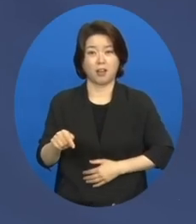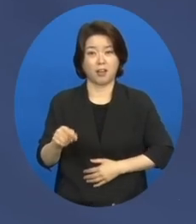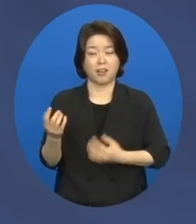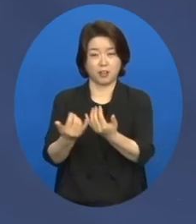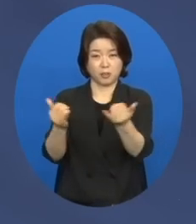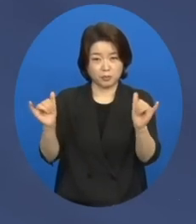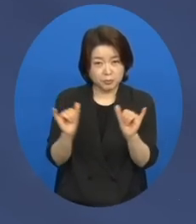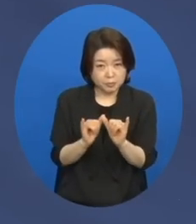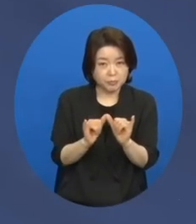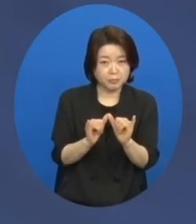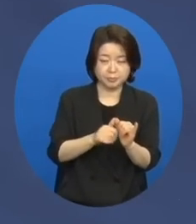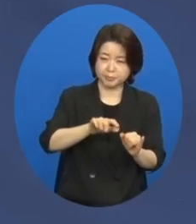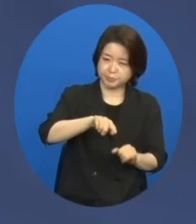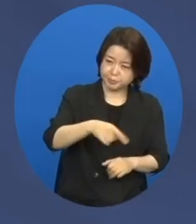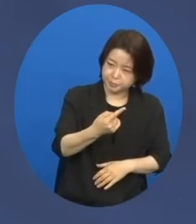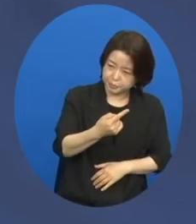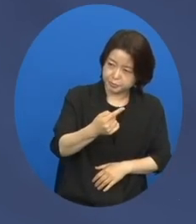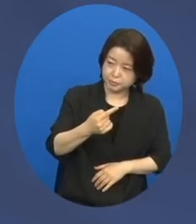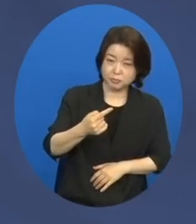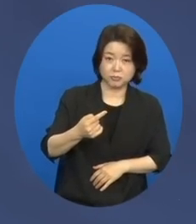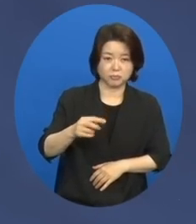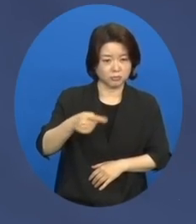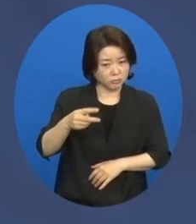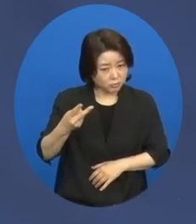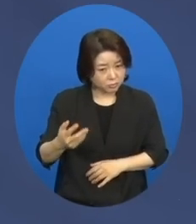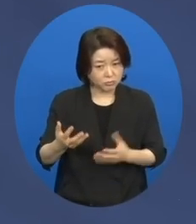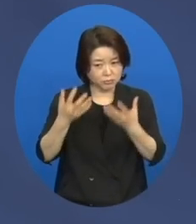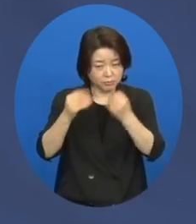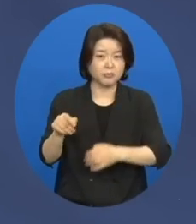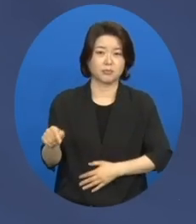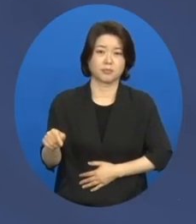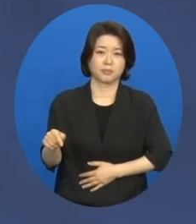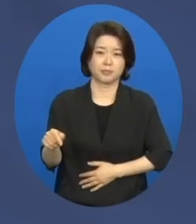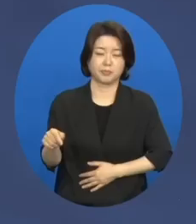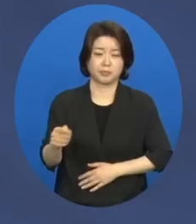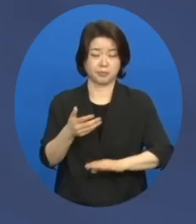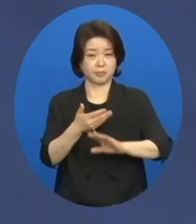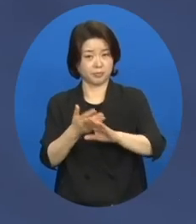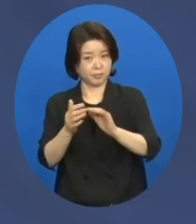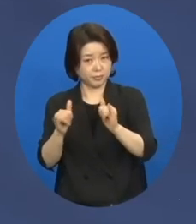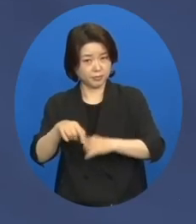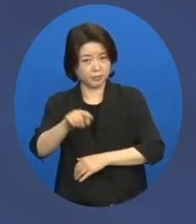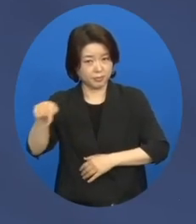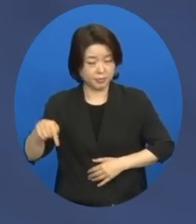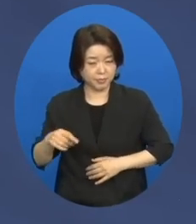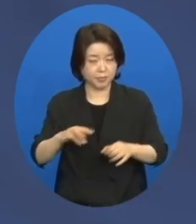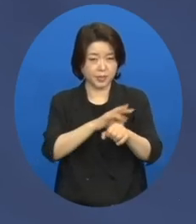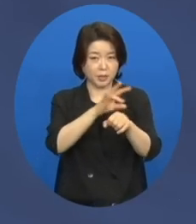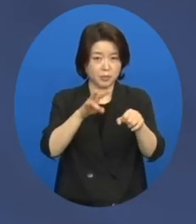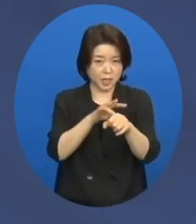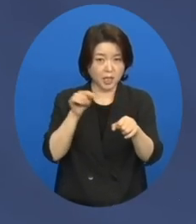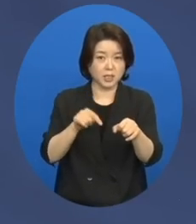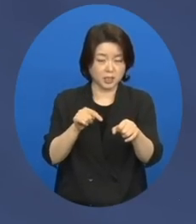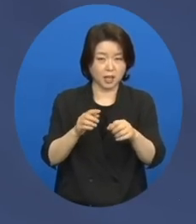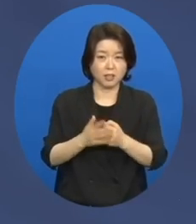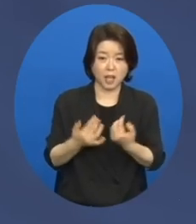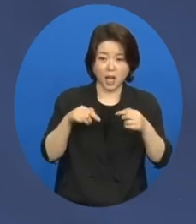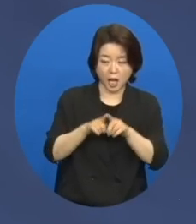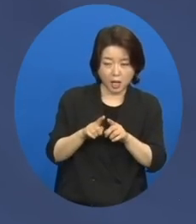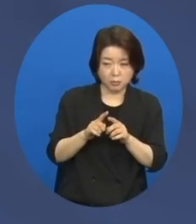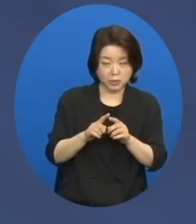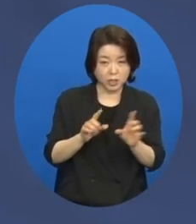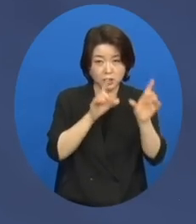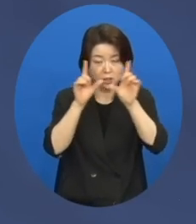사람만 수백 유닛이 되는데 같이 이렇게 다른 사람하고 같이 24시간을 같이 산다는